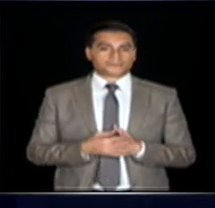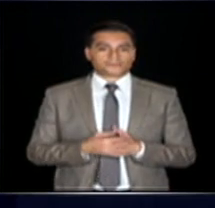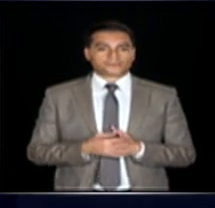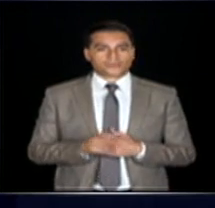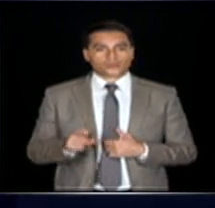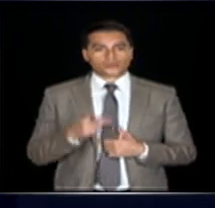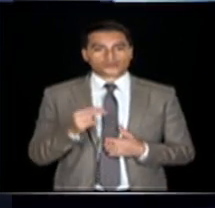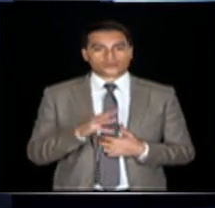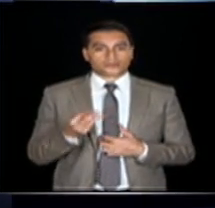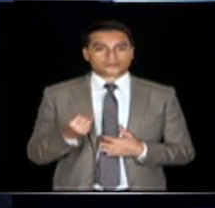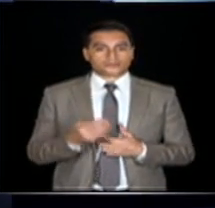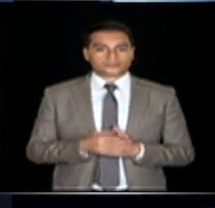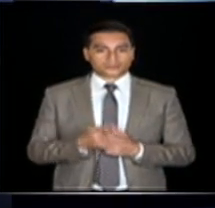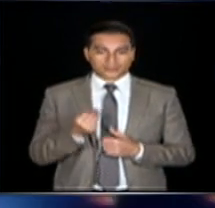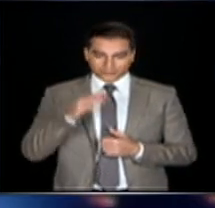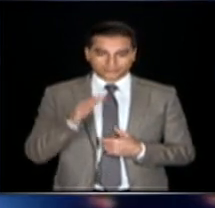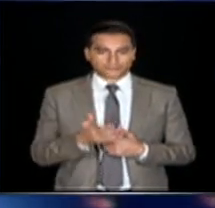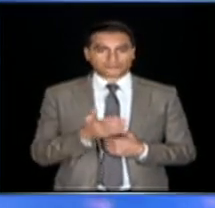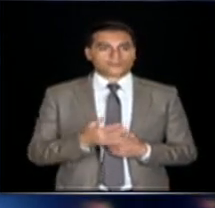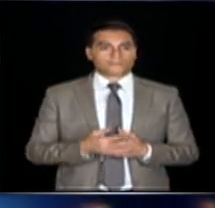سؤال ب 20 نقطة ولا 30 نقطة؟